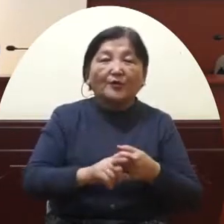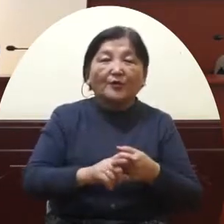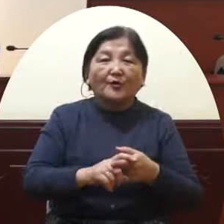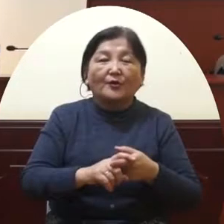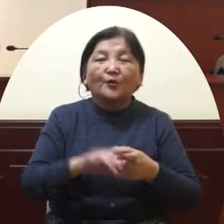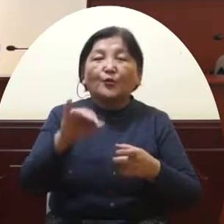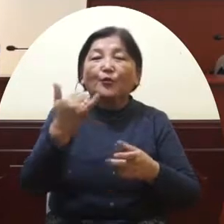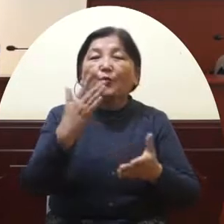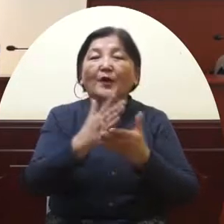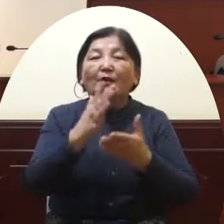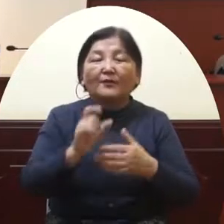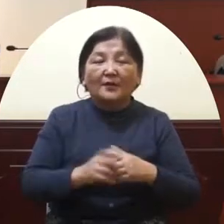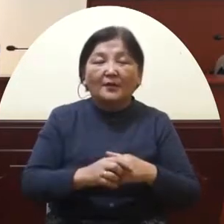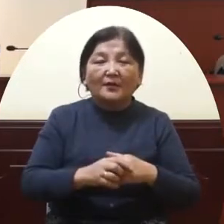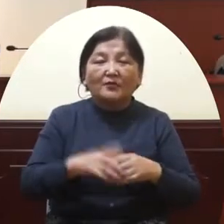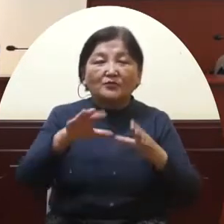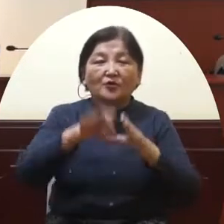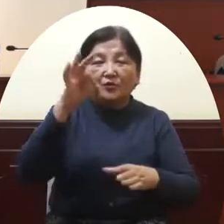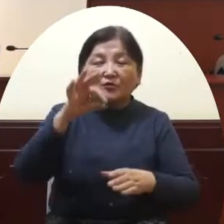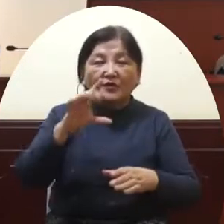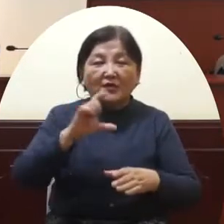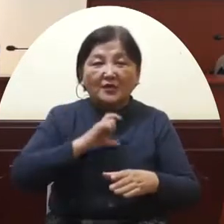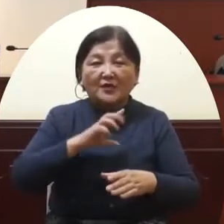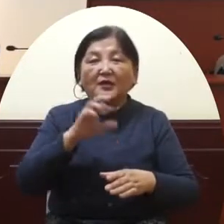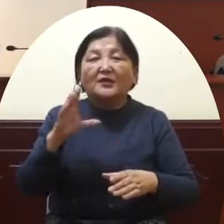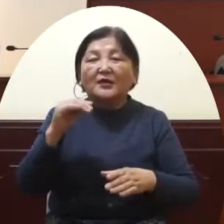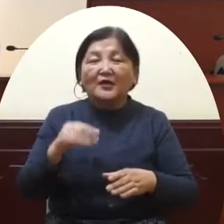юу байгаа вэ? Тэгээ сонгуулийн шилжилт яаж